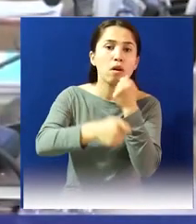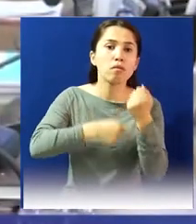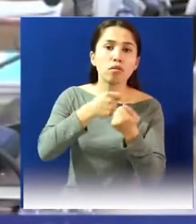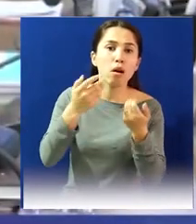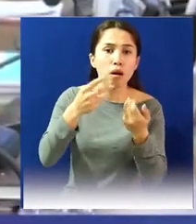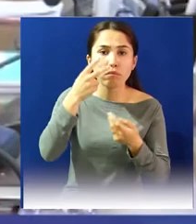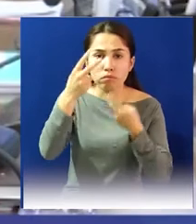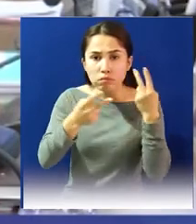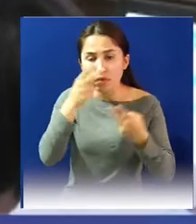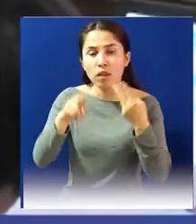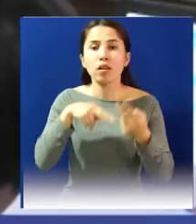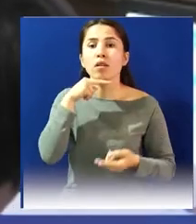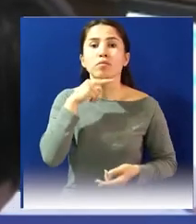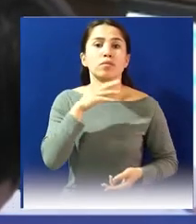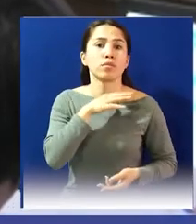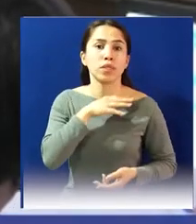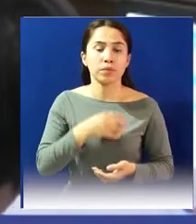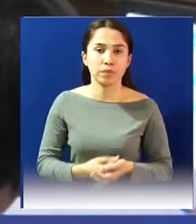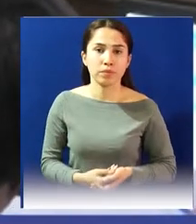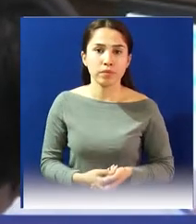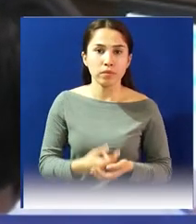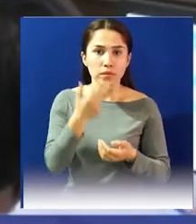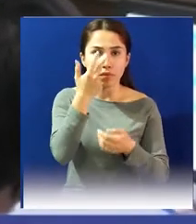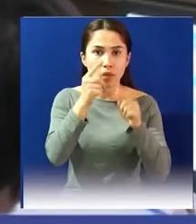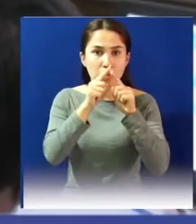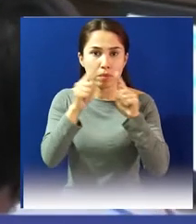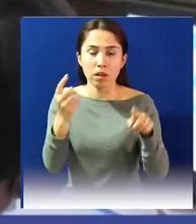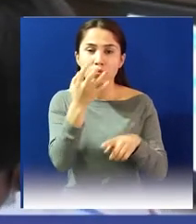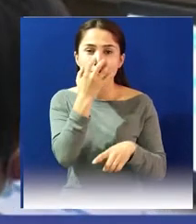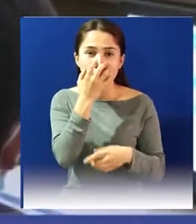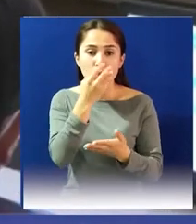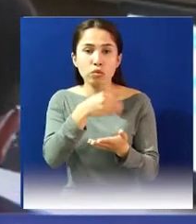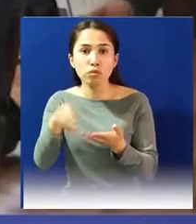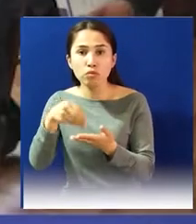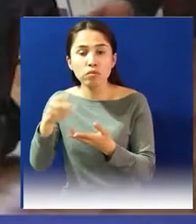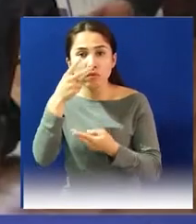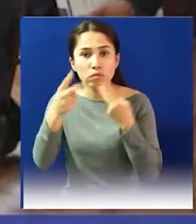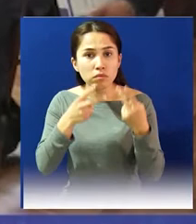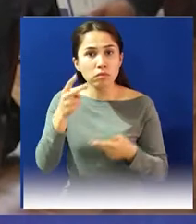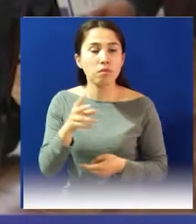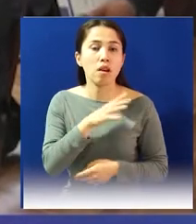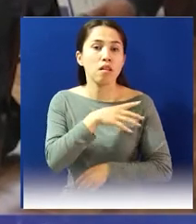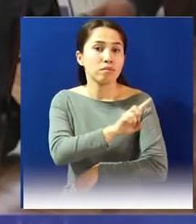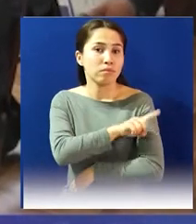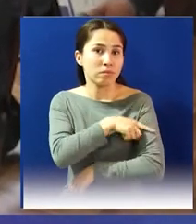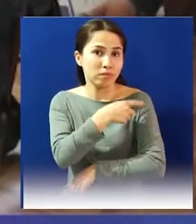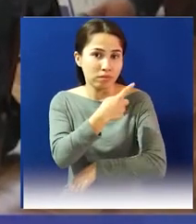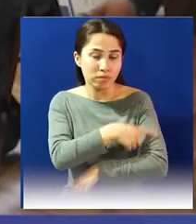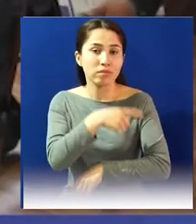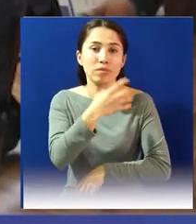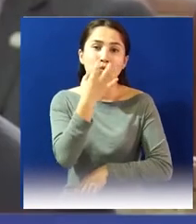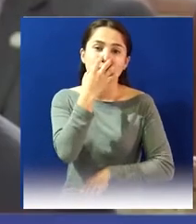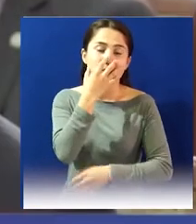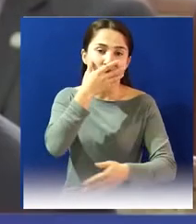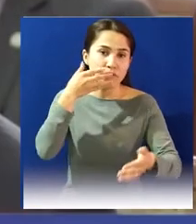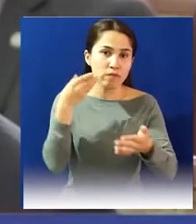бейнекамералармен, 93,5% пандустармен қамтамасыз етілгенін айтты. Аймақ басшысы барлық учаскелердің 100% дайындығын қамтамасыз етуді тапсырды. Аудан